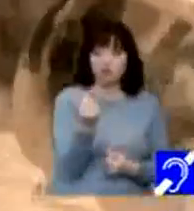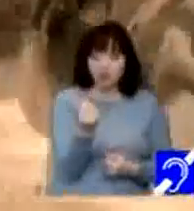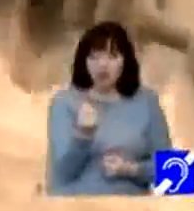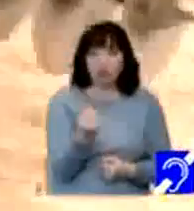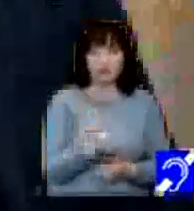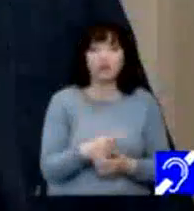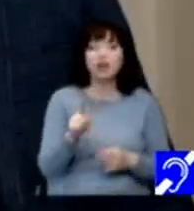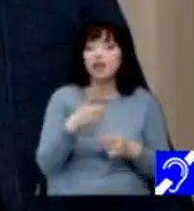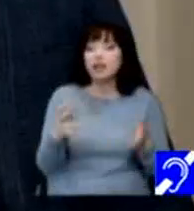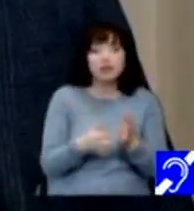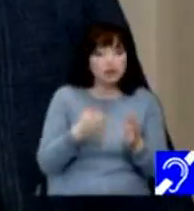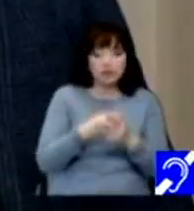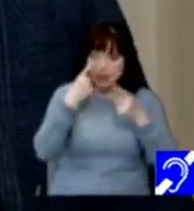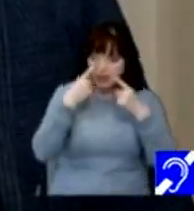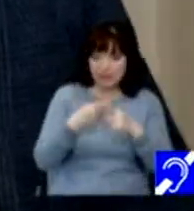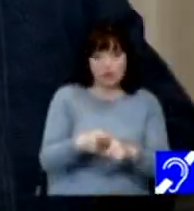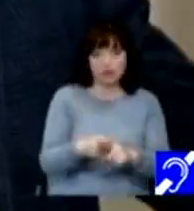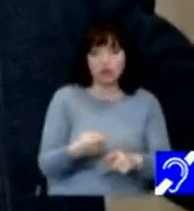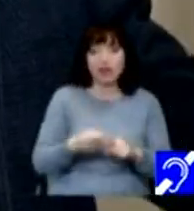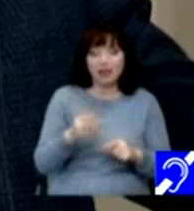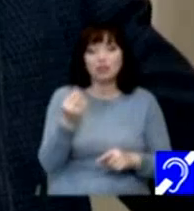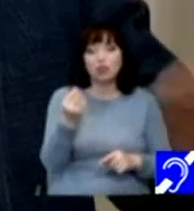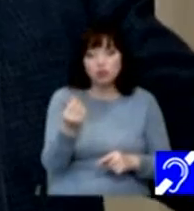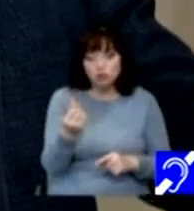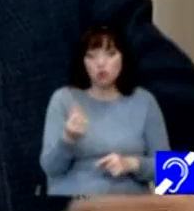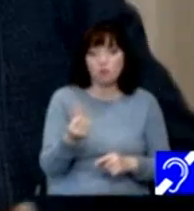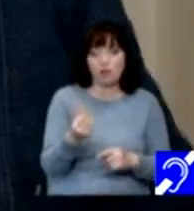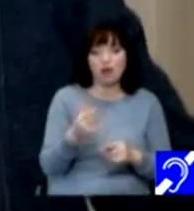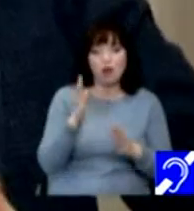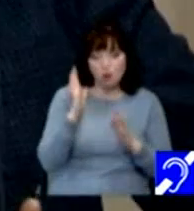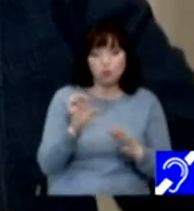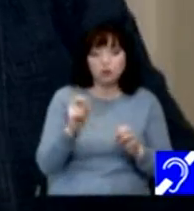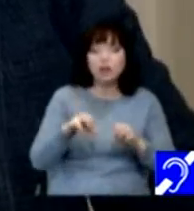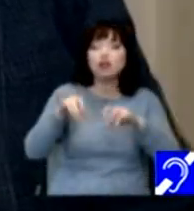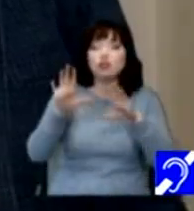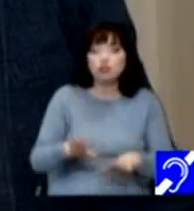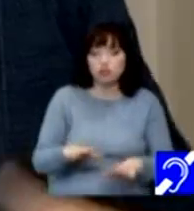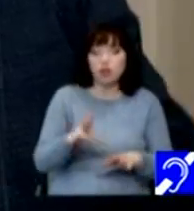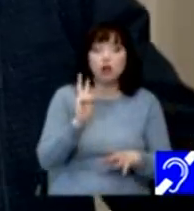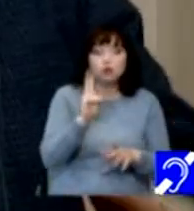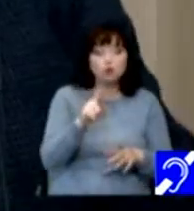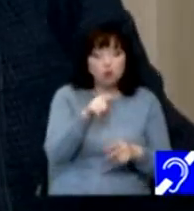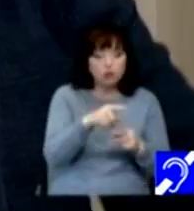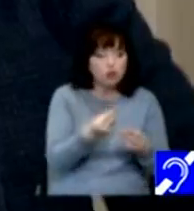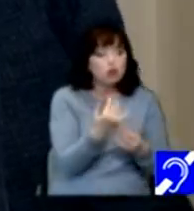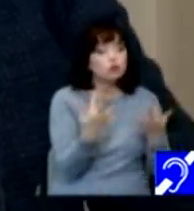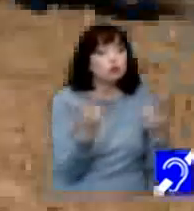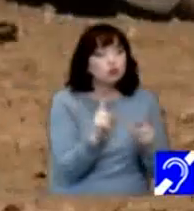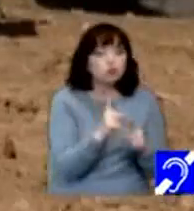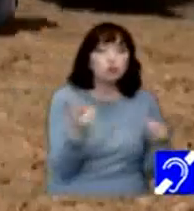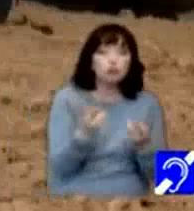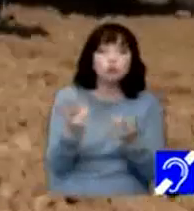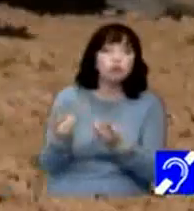în echipamente. Această sumă rămâne ca să fie definitivată de către experții din domeniu în procesul de